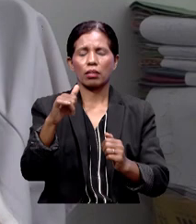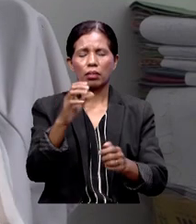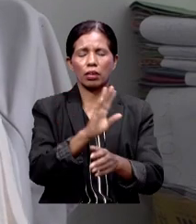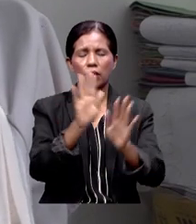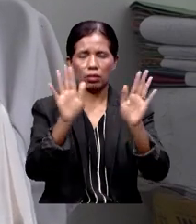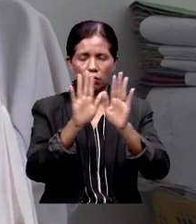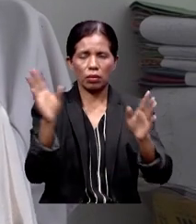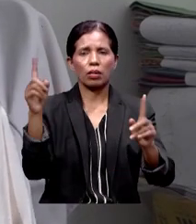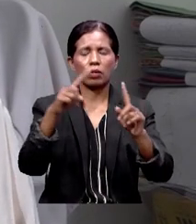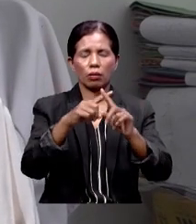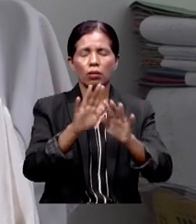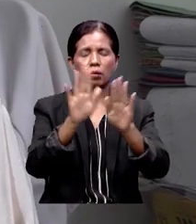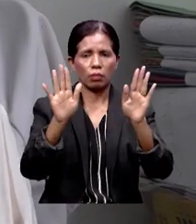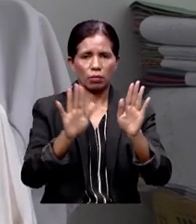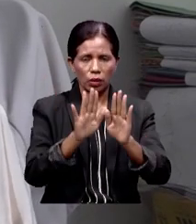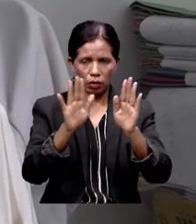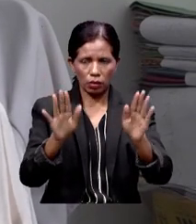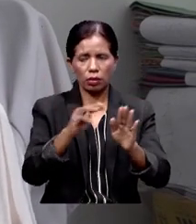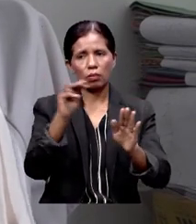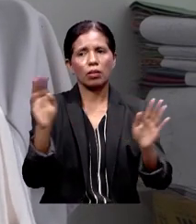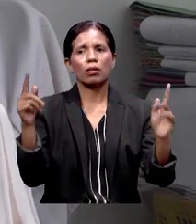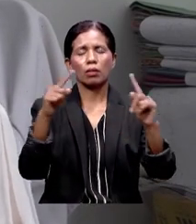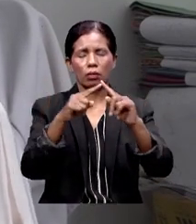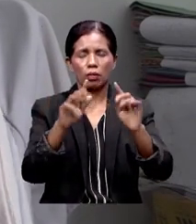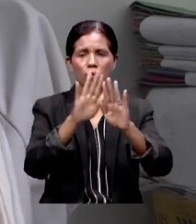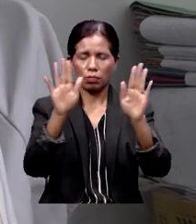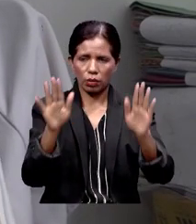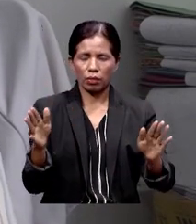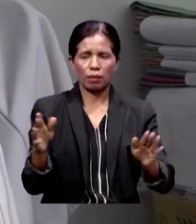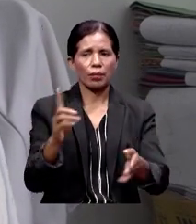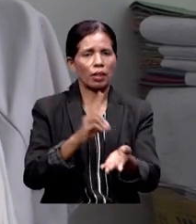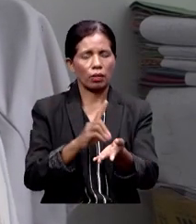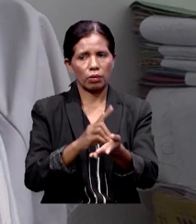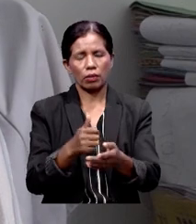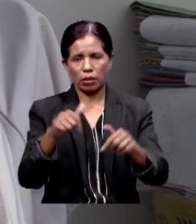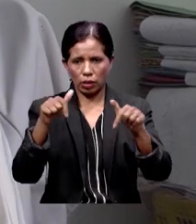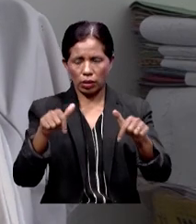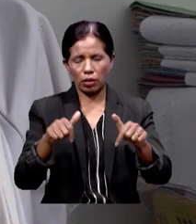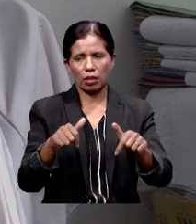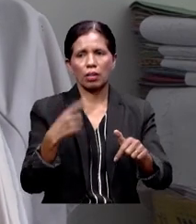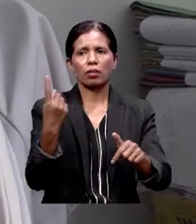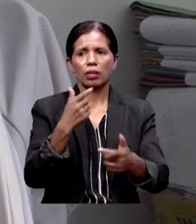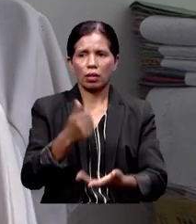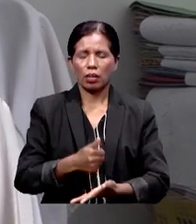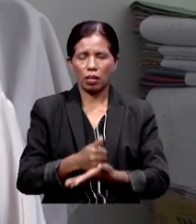nia atende paciente hudu lelio ba paciente pediatria no médico sira neve anemos